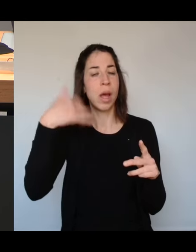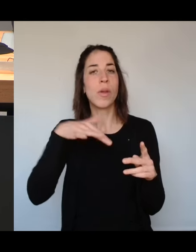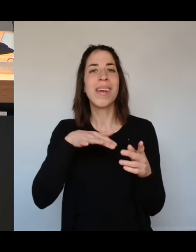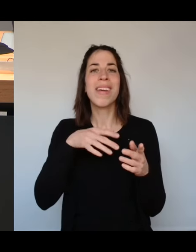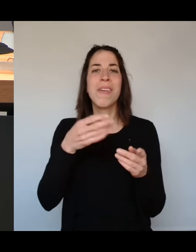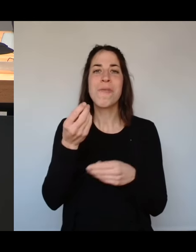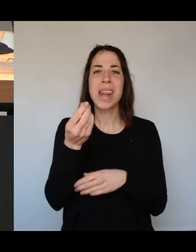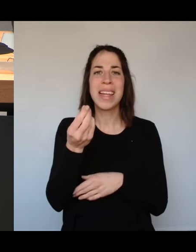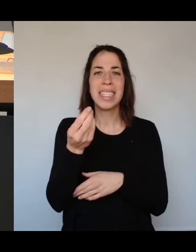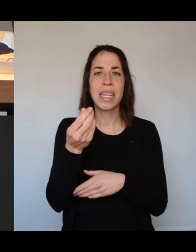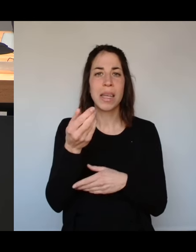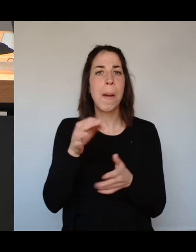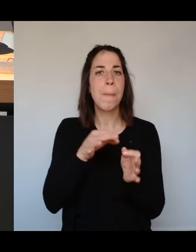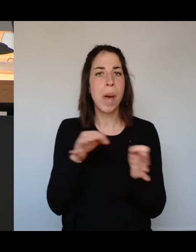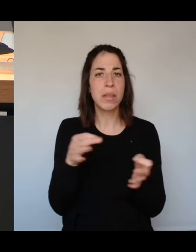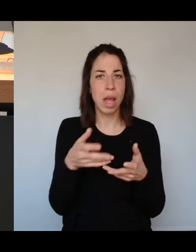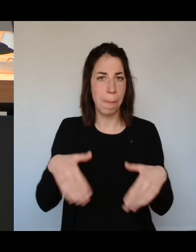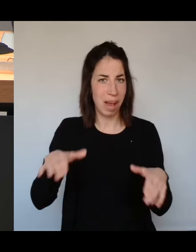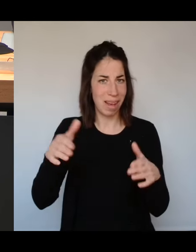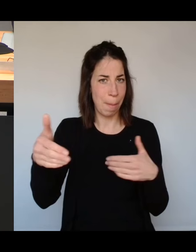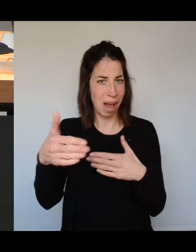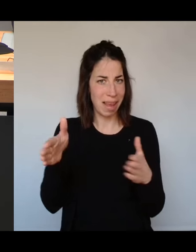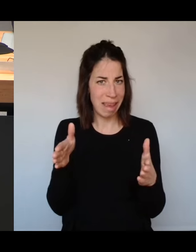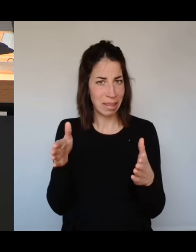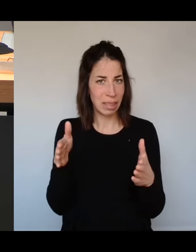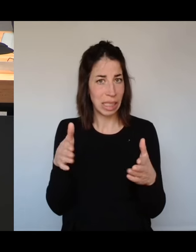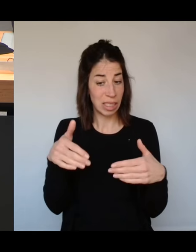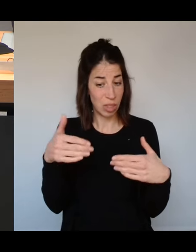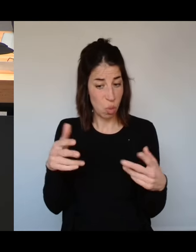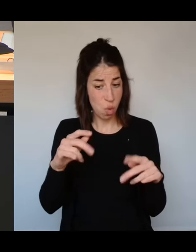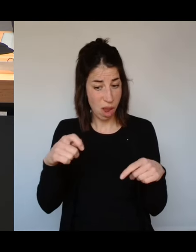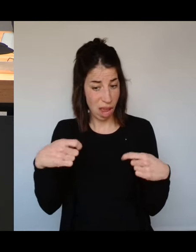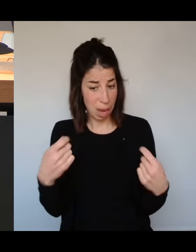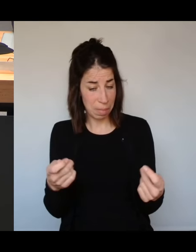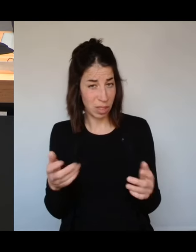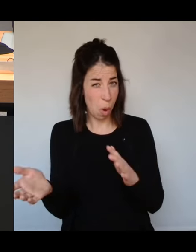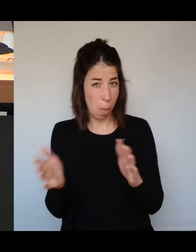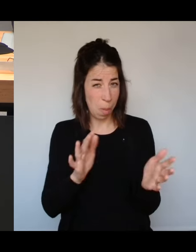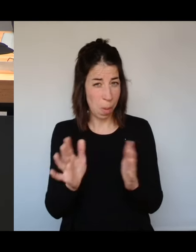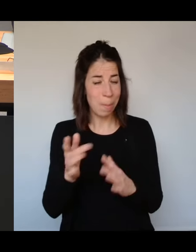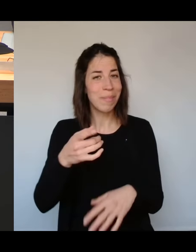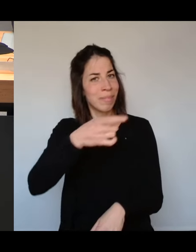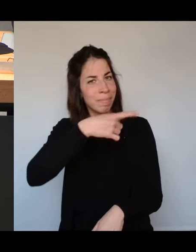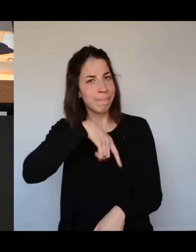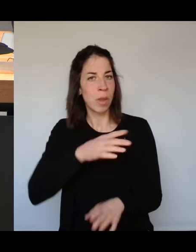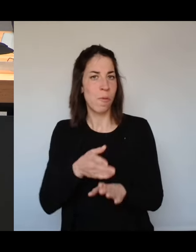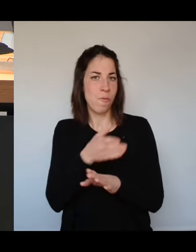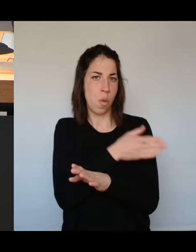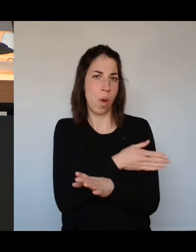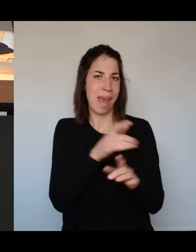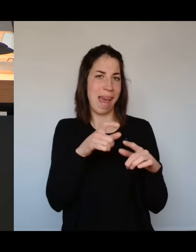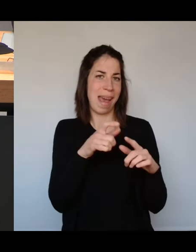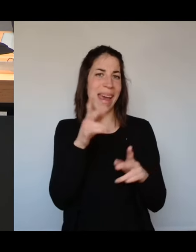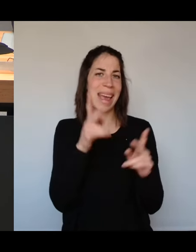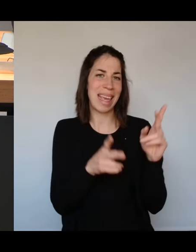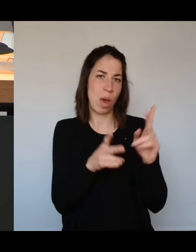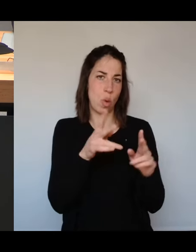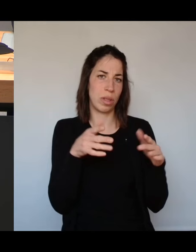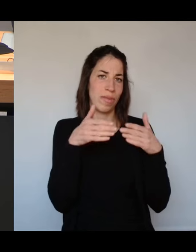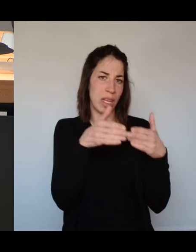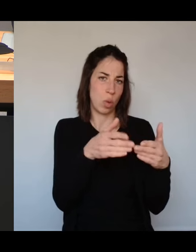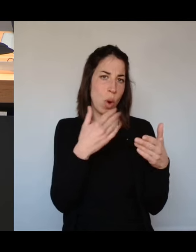so ausgesehen, wenn wir nicht als Regierungsfraktion klargemacht hätten, dass die drogenpolitischen und sozialarbeiterischen Ansätze